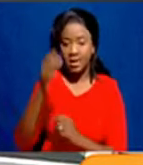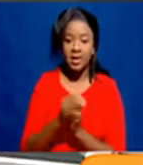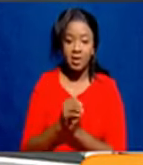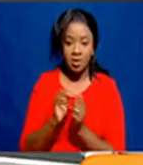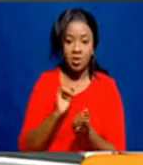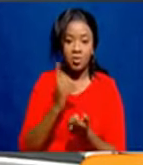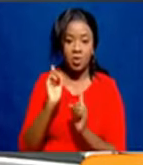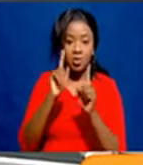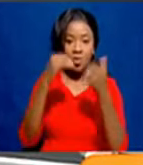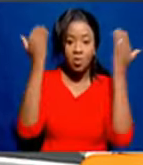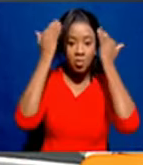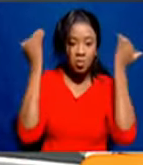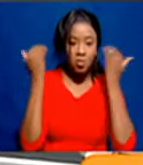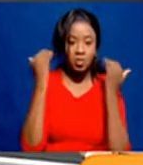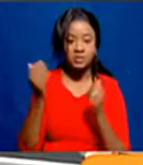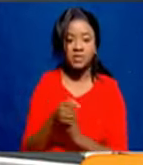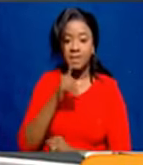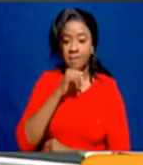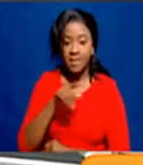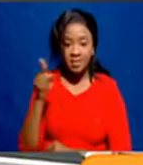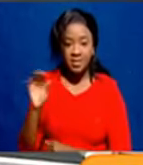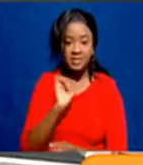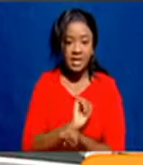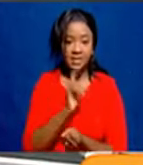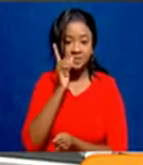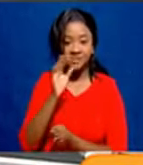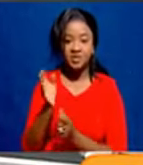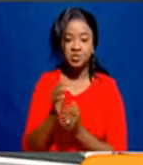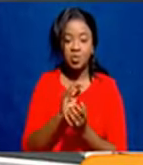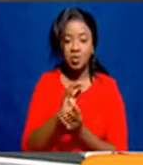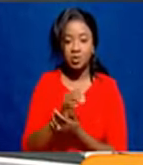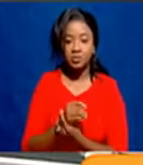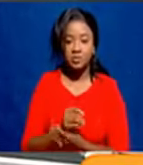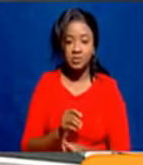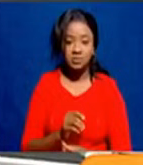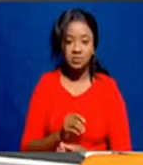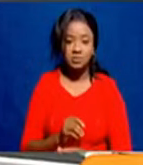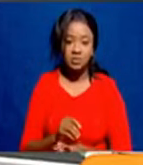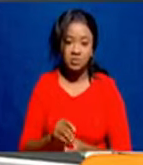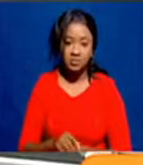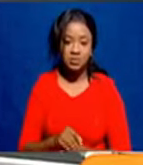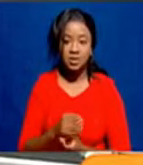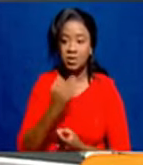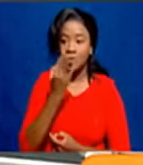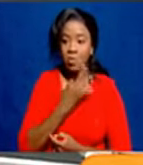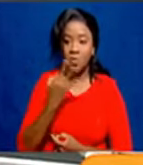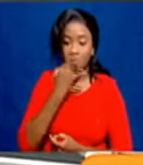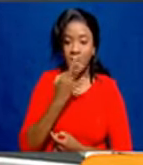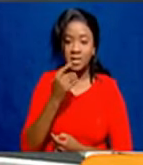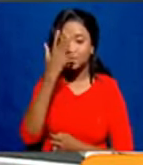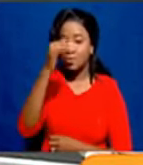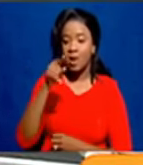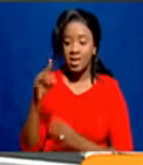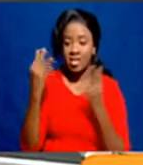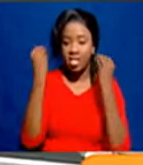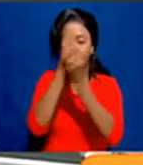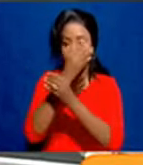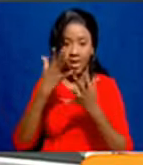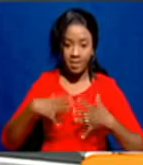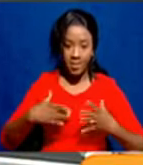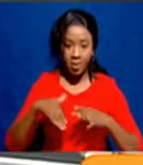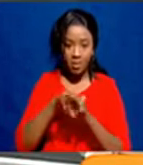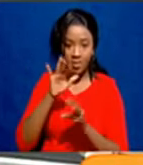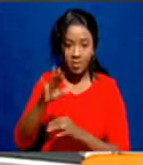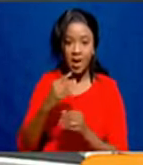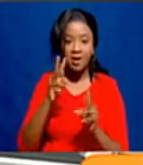ijayo atakaposhtakiwa. Na Gakuyo alikamatwa Jumatano kuhusiana na kesi kadhaa za kuwalaghai wanachama wa Ekeza Sako zaidi ya